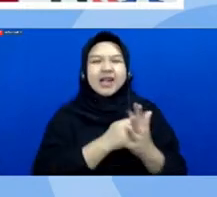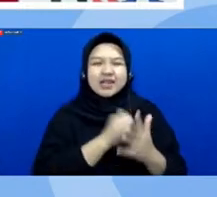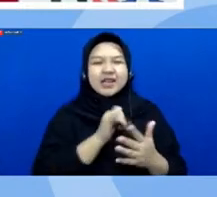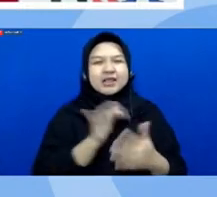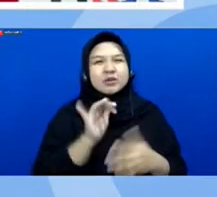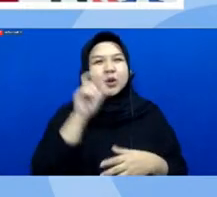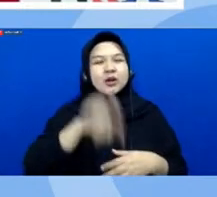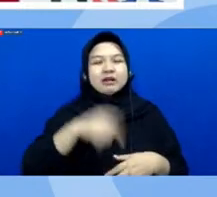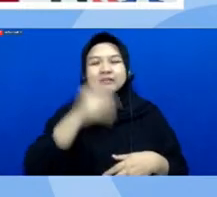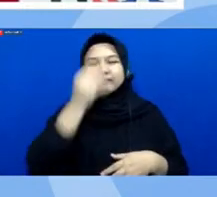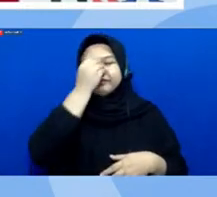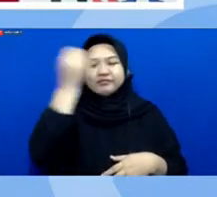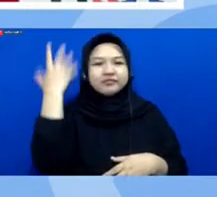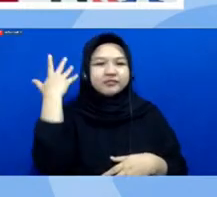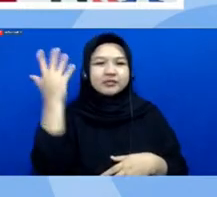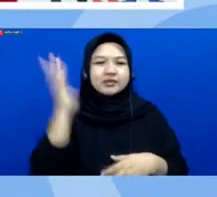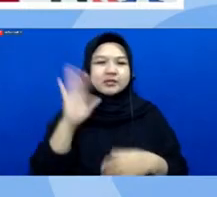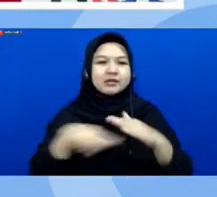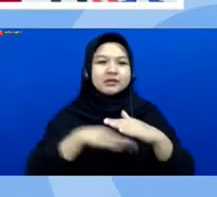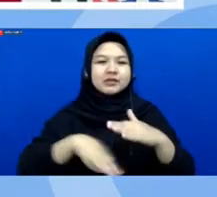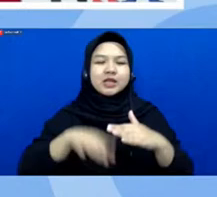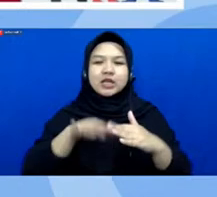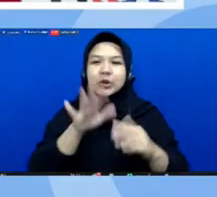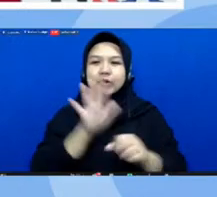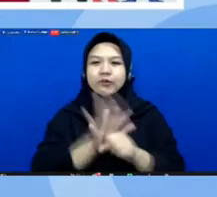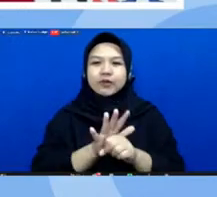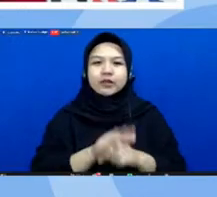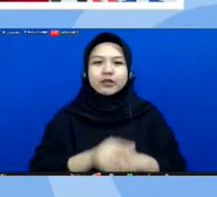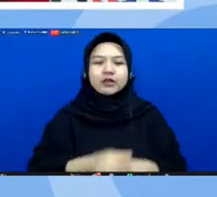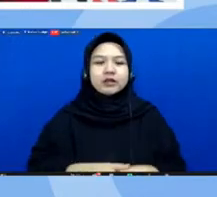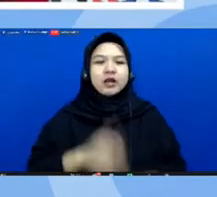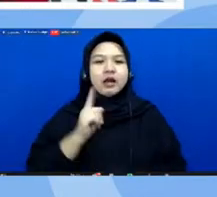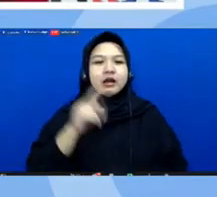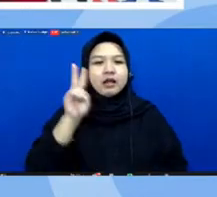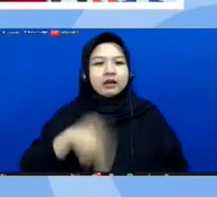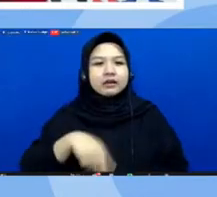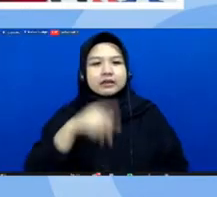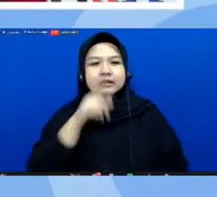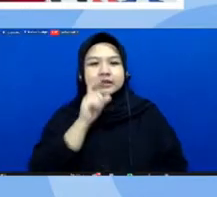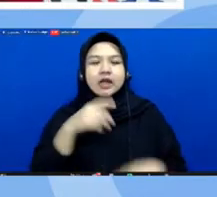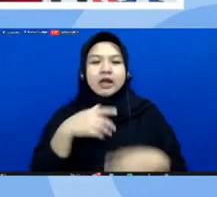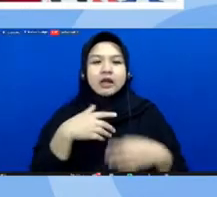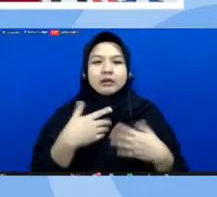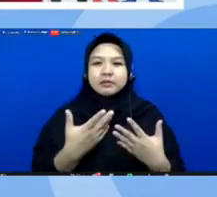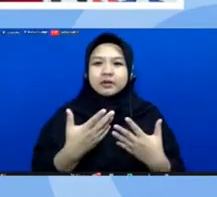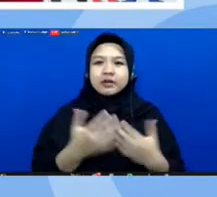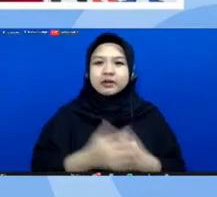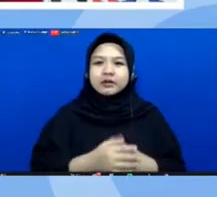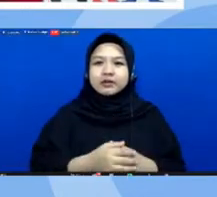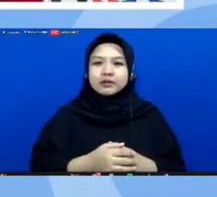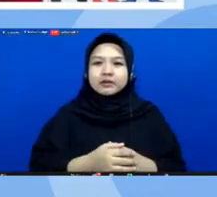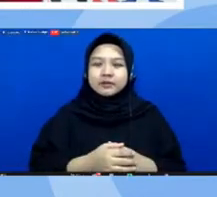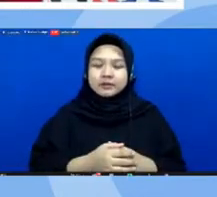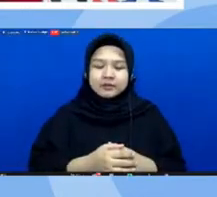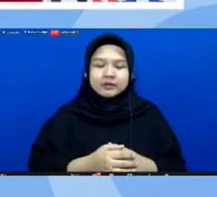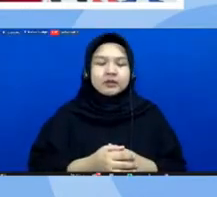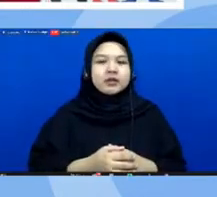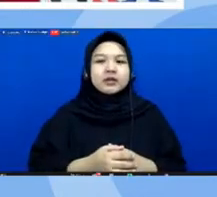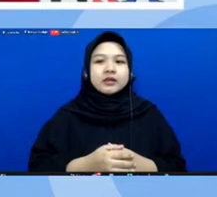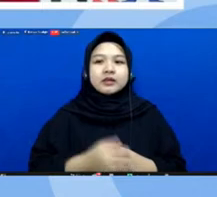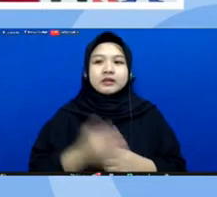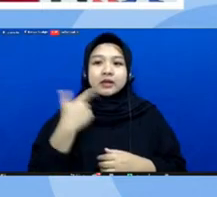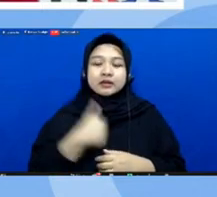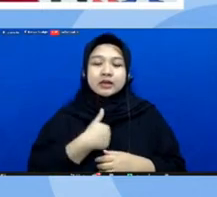aware terhadap standar COVID gitu ya, gitu. Ada lagi istilah herd stupidity muncul. Jadi tadi yang